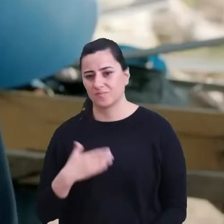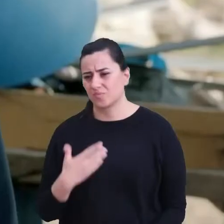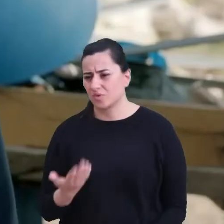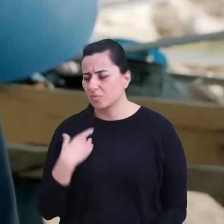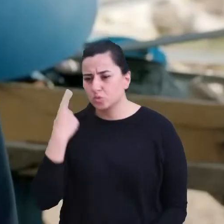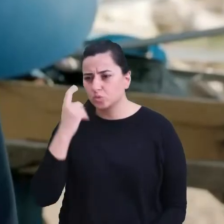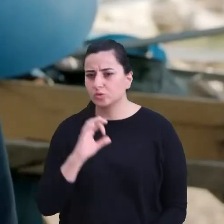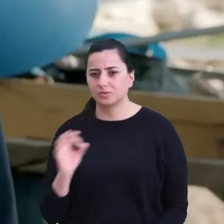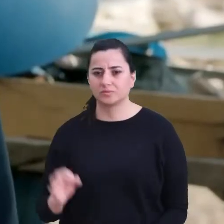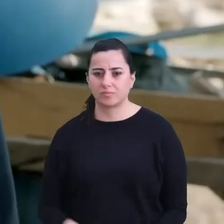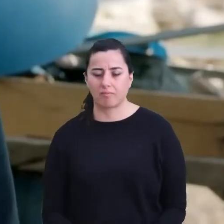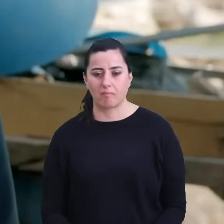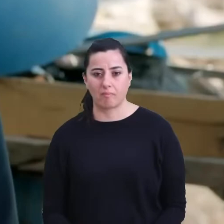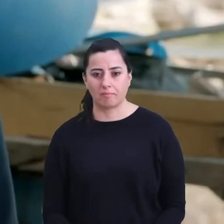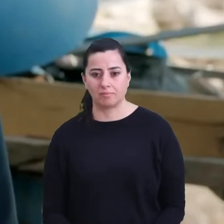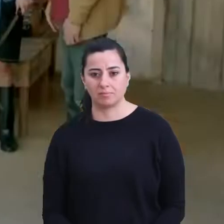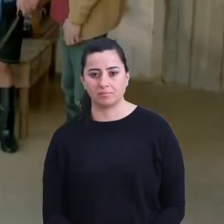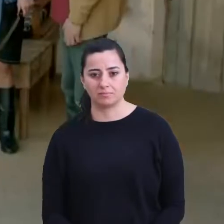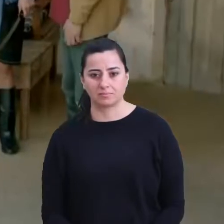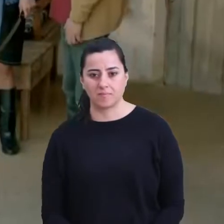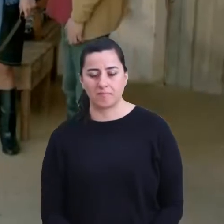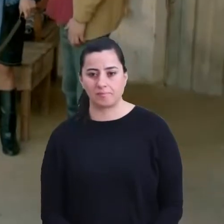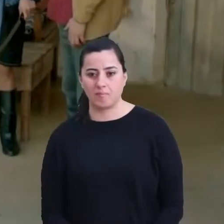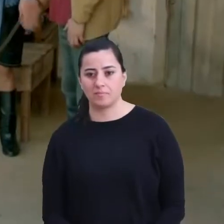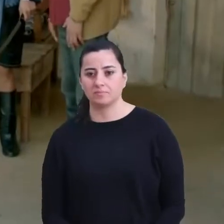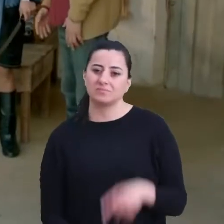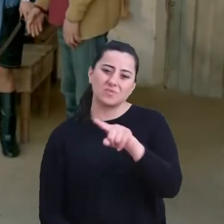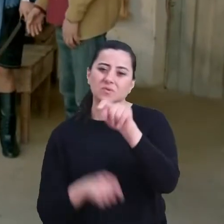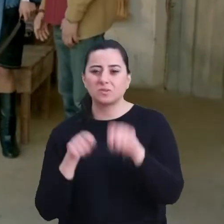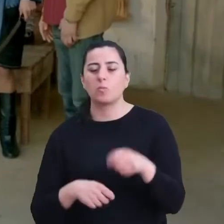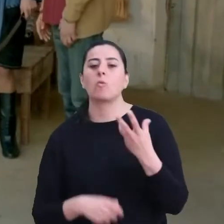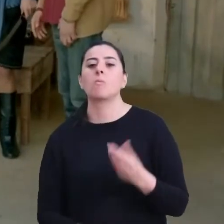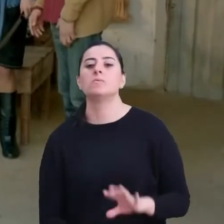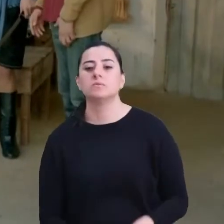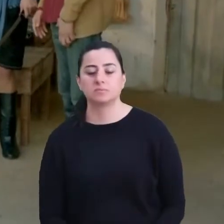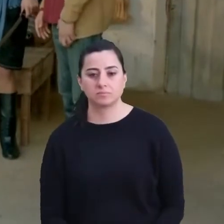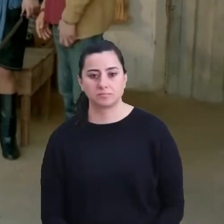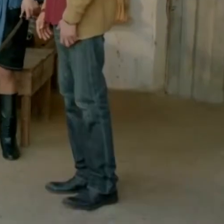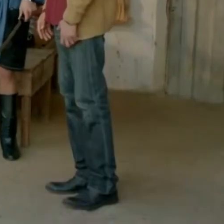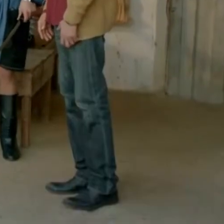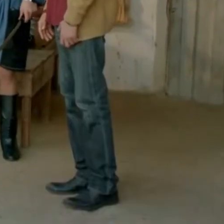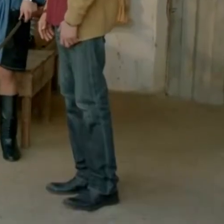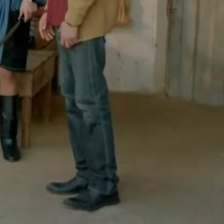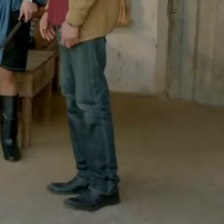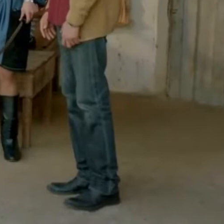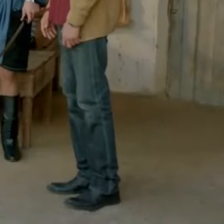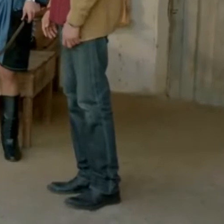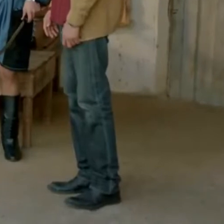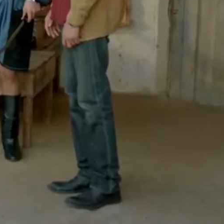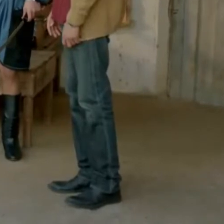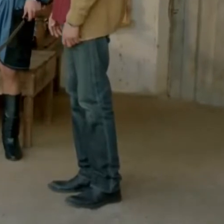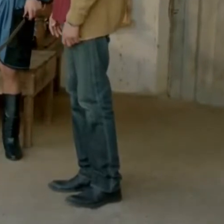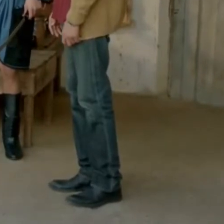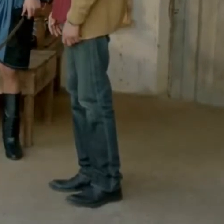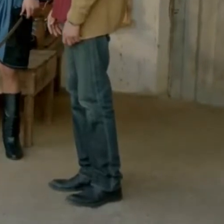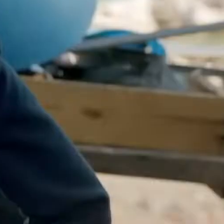biz onu hiç düşünmedik ki. Onları sen şey yapıversen. oflayarak baktı. Şalvara benzer kısa mavi